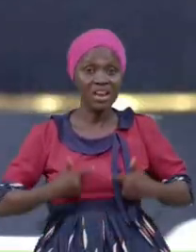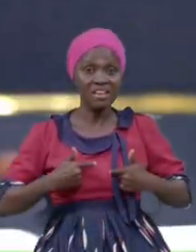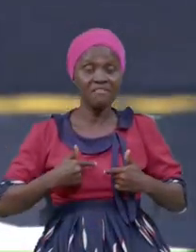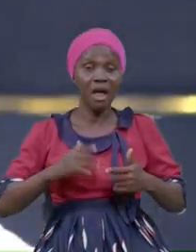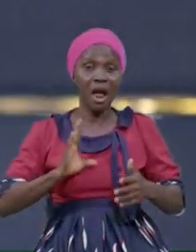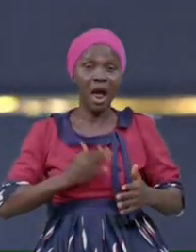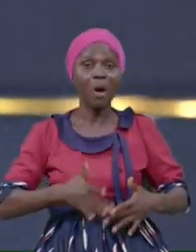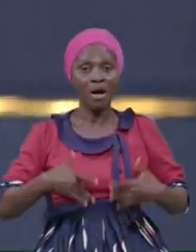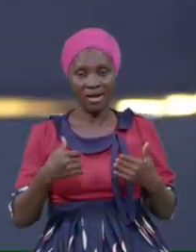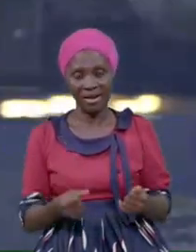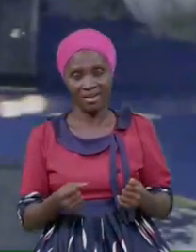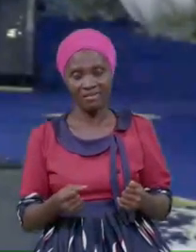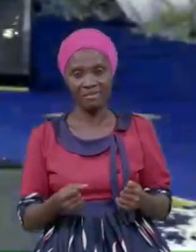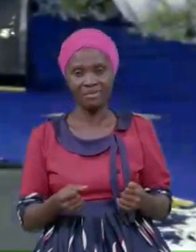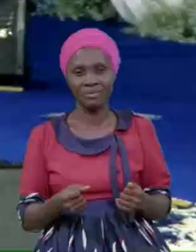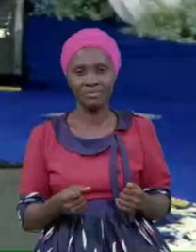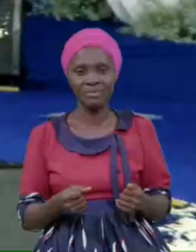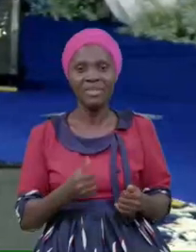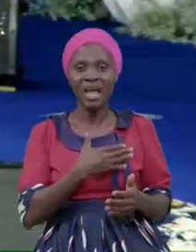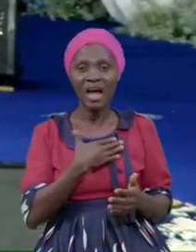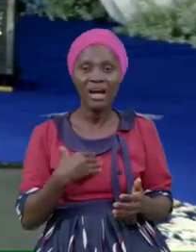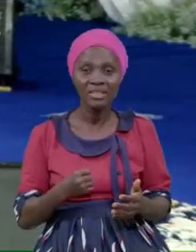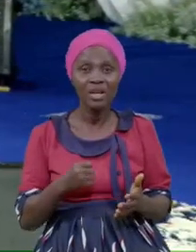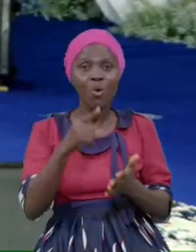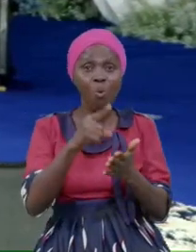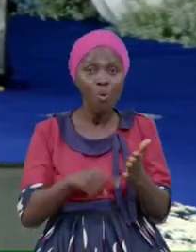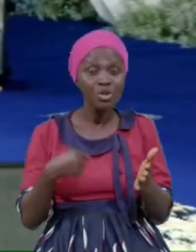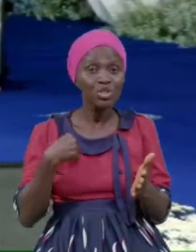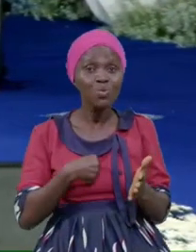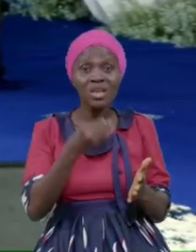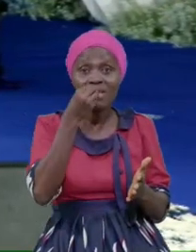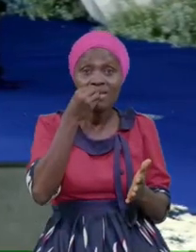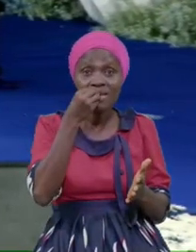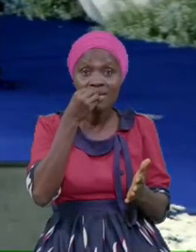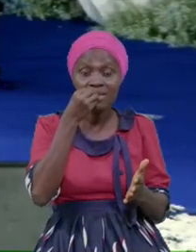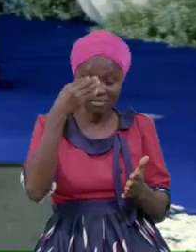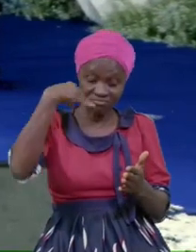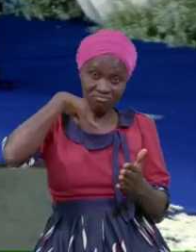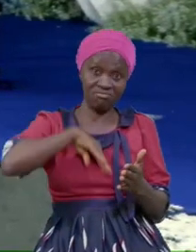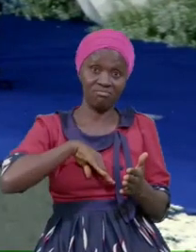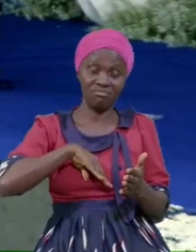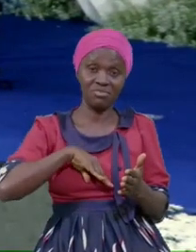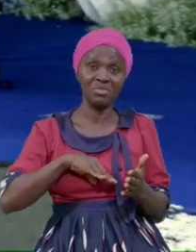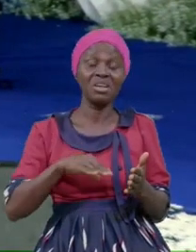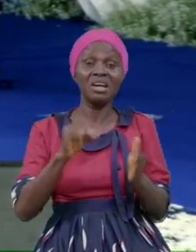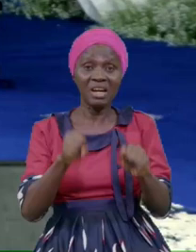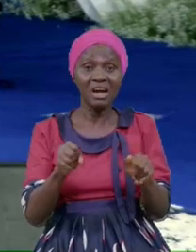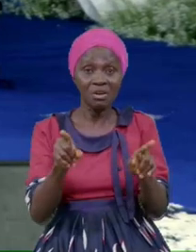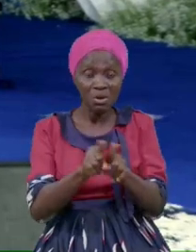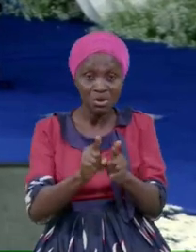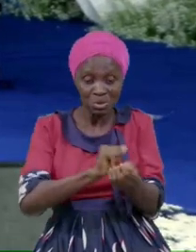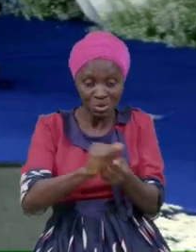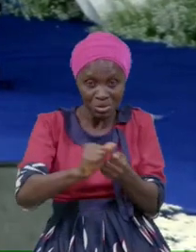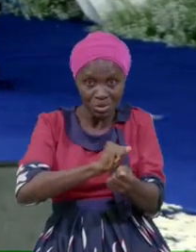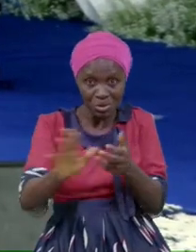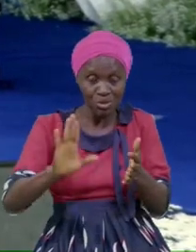C'est à cause de notre mode de vie. Ce que nous mangeons aussi nous ronge. Vous ne savez pas ça avant. Ce